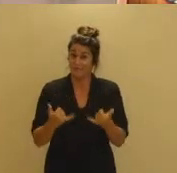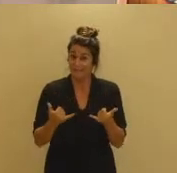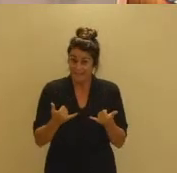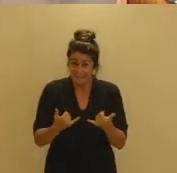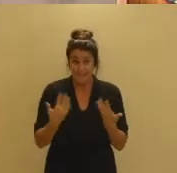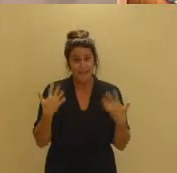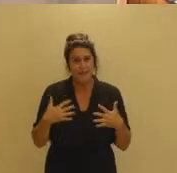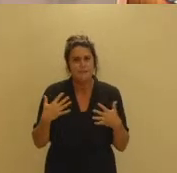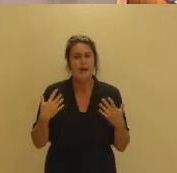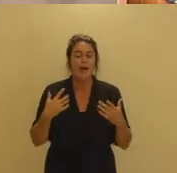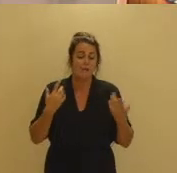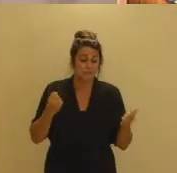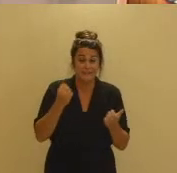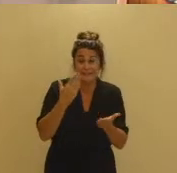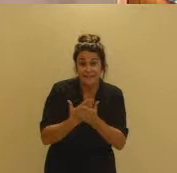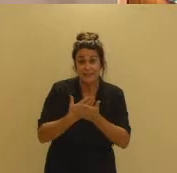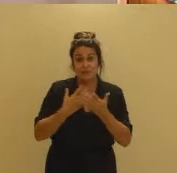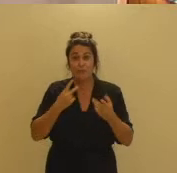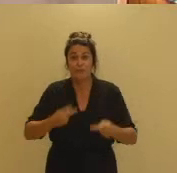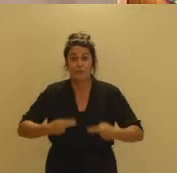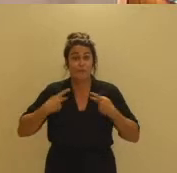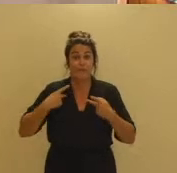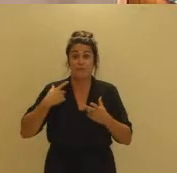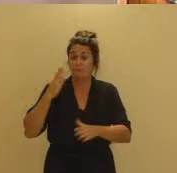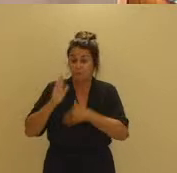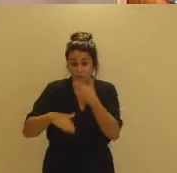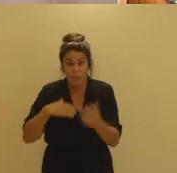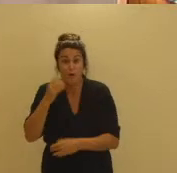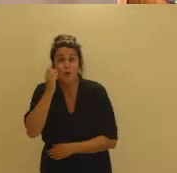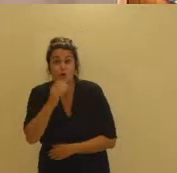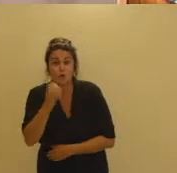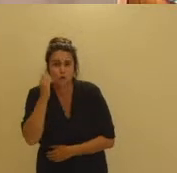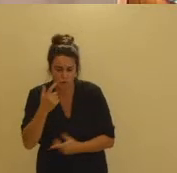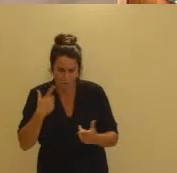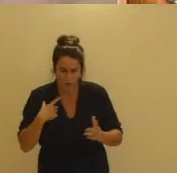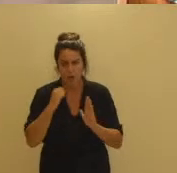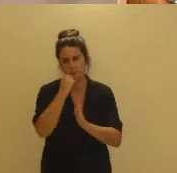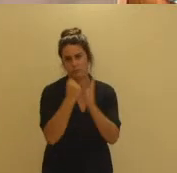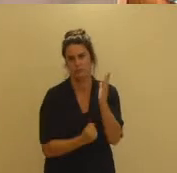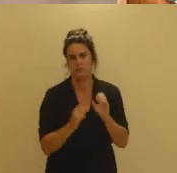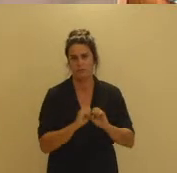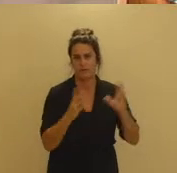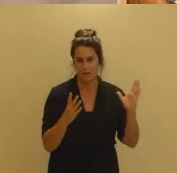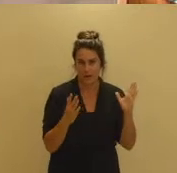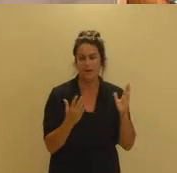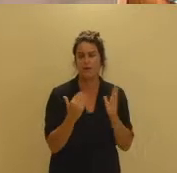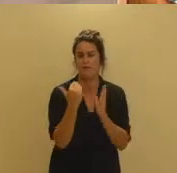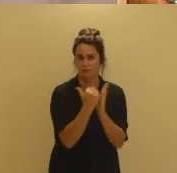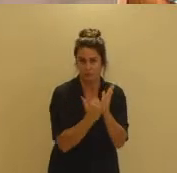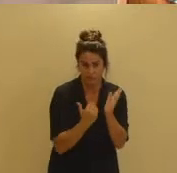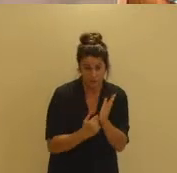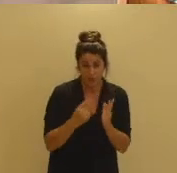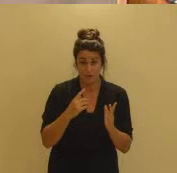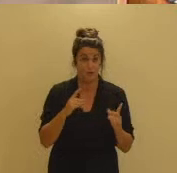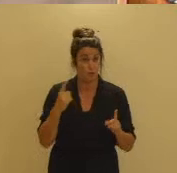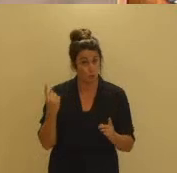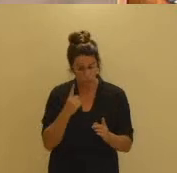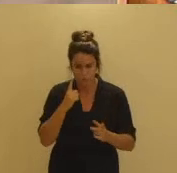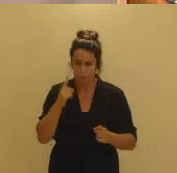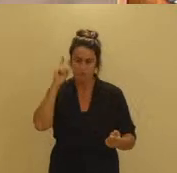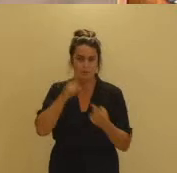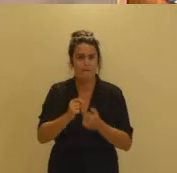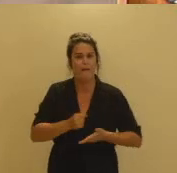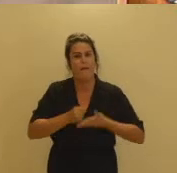déjà prises au quotidien pour répondre à des sollicitations qui relèvent des compétences de la commune et qui vont dans le sens de la solidarité